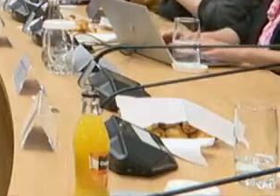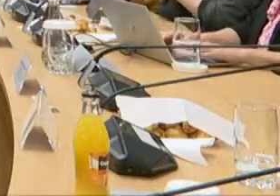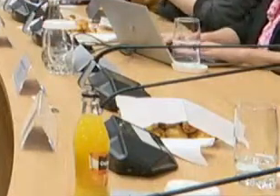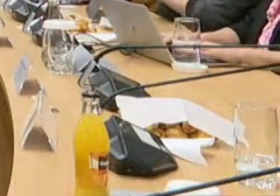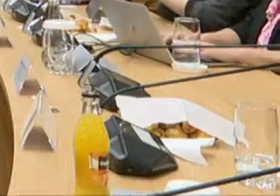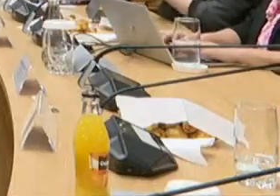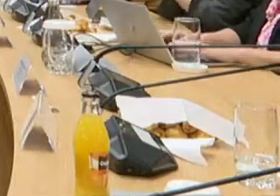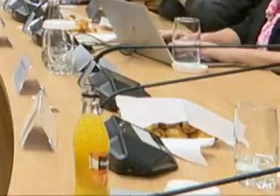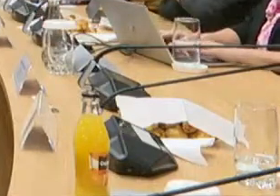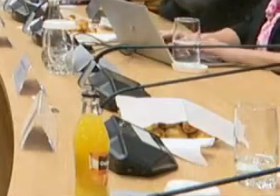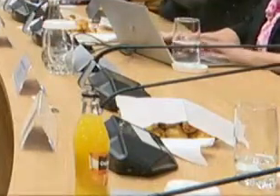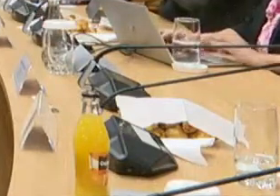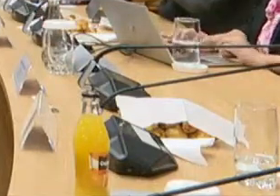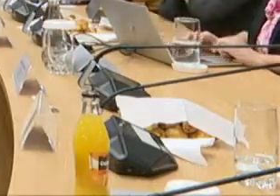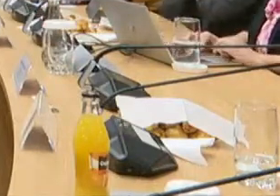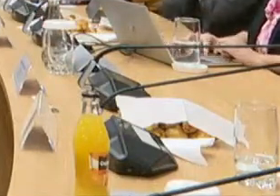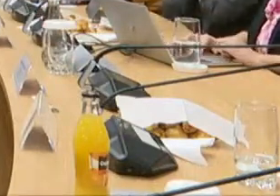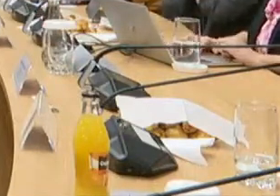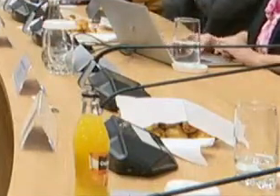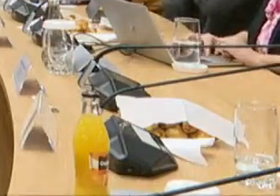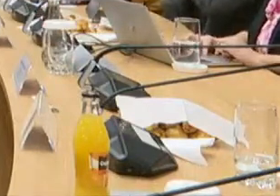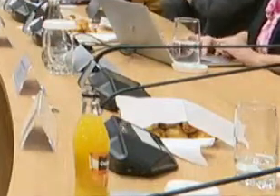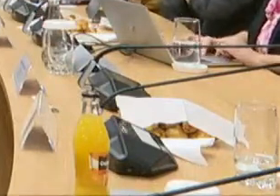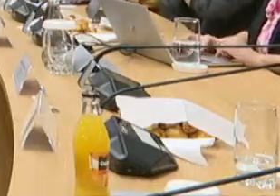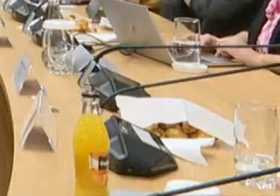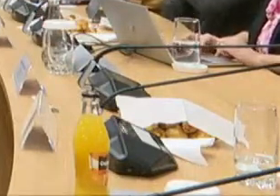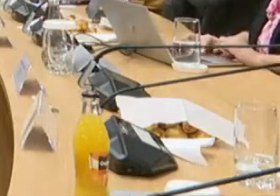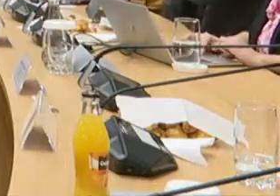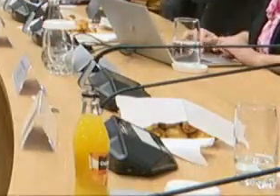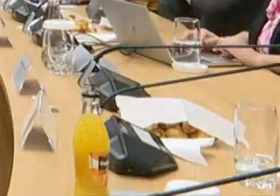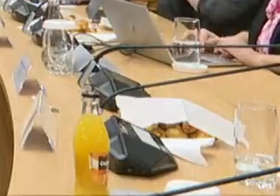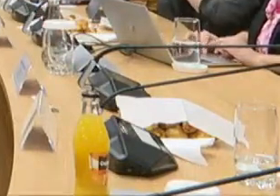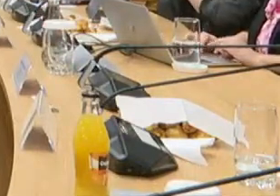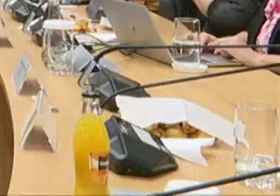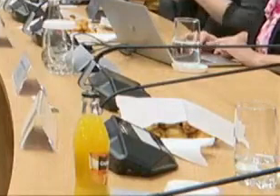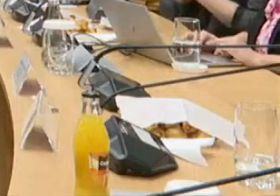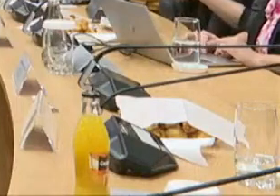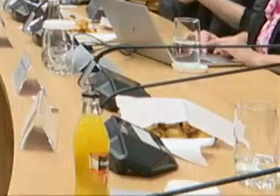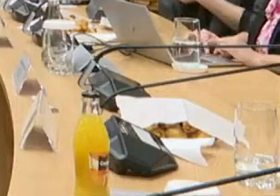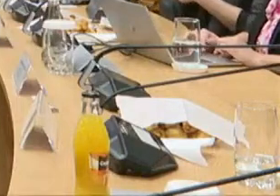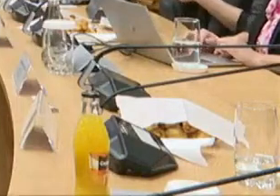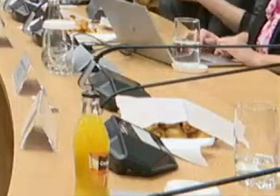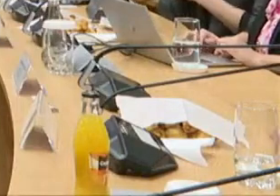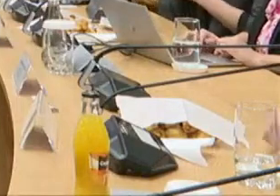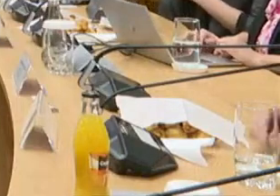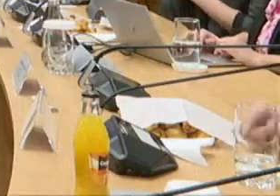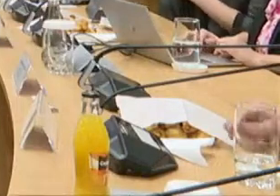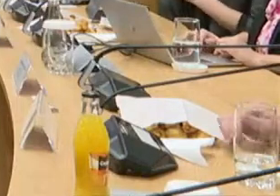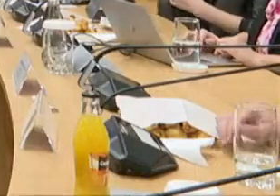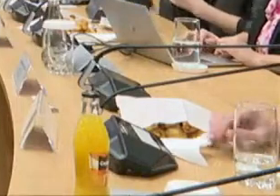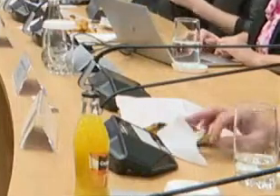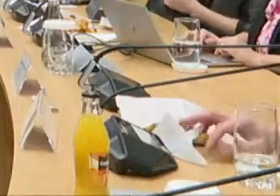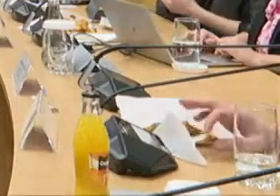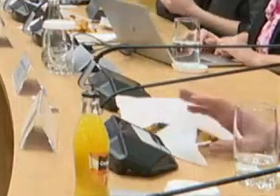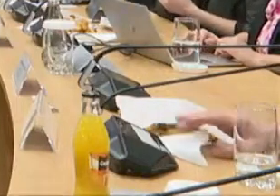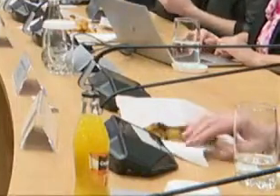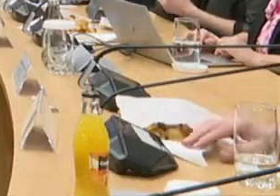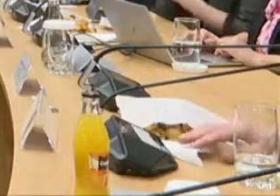fugel ledina absentă găbudean Marcel